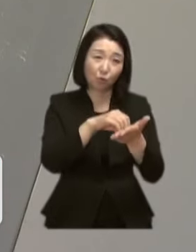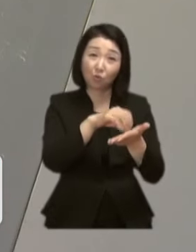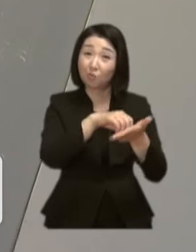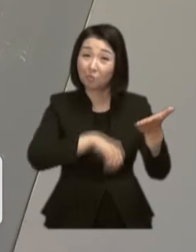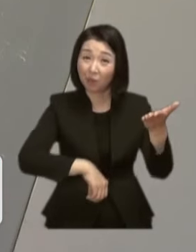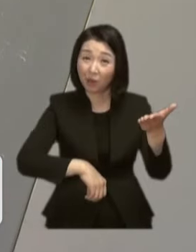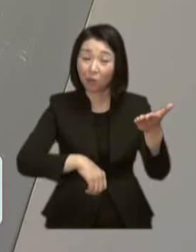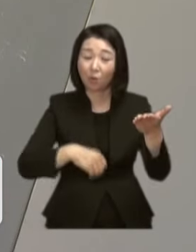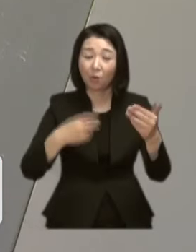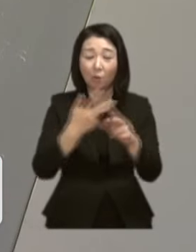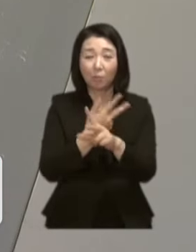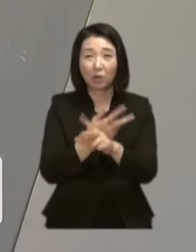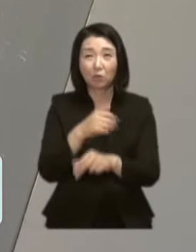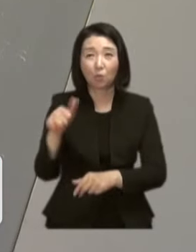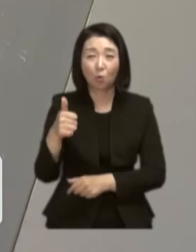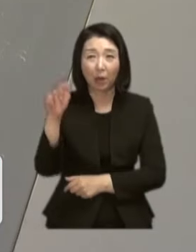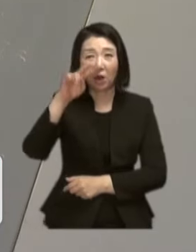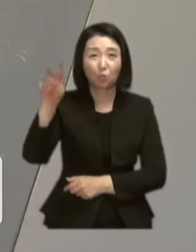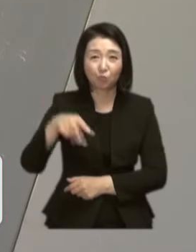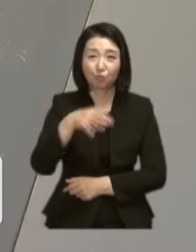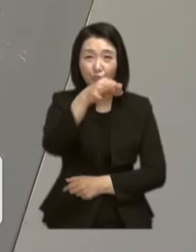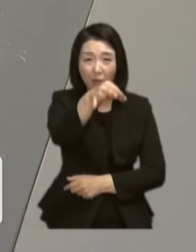빼고 매주 한 500불씩이 나가죠.